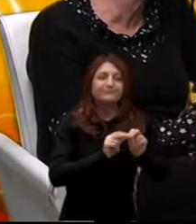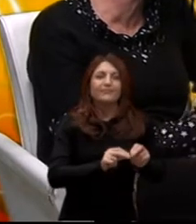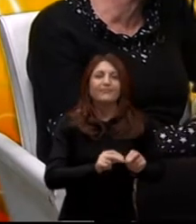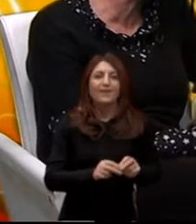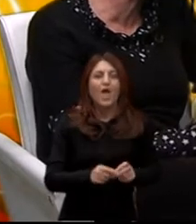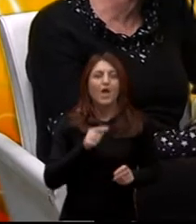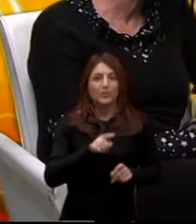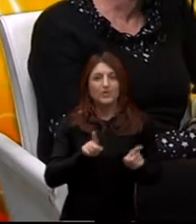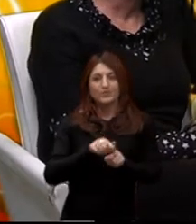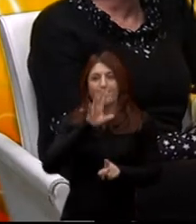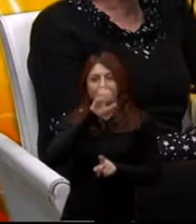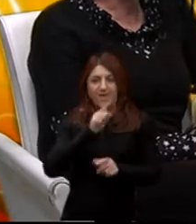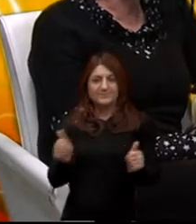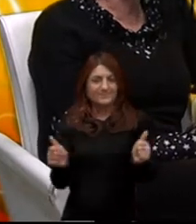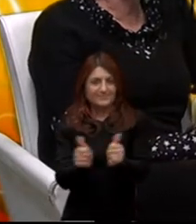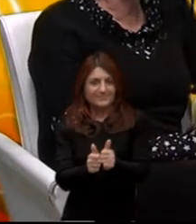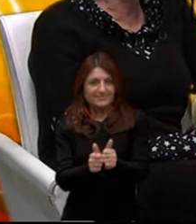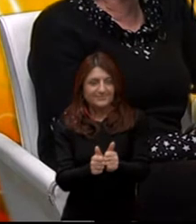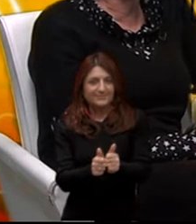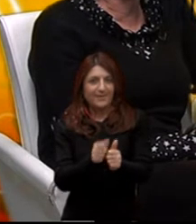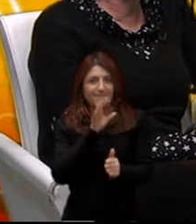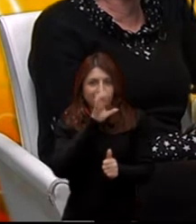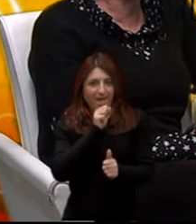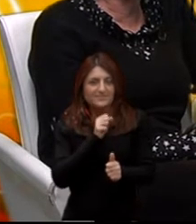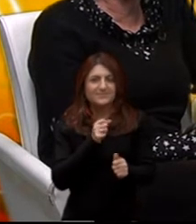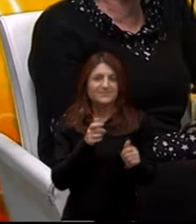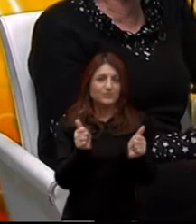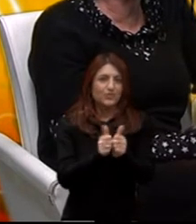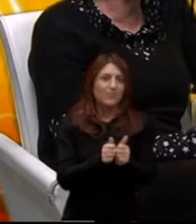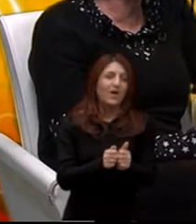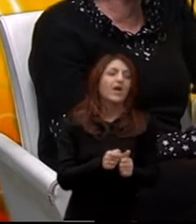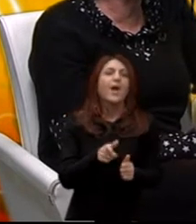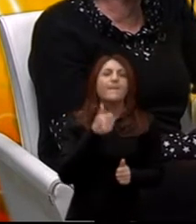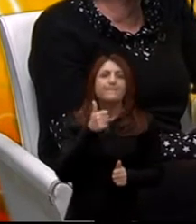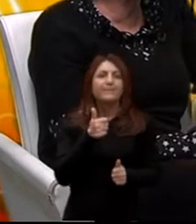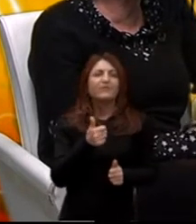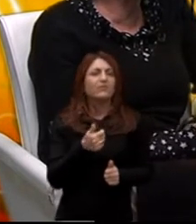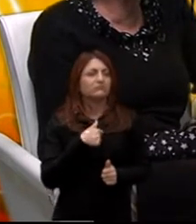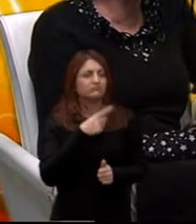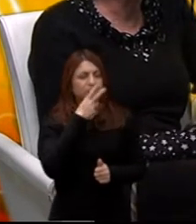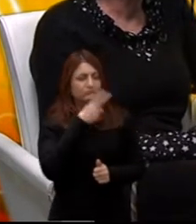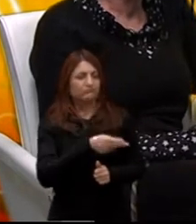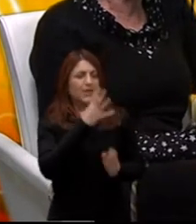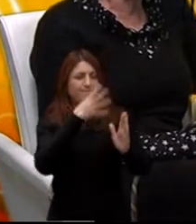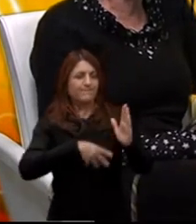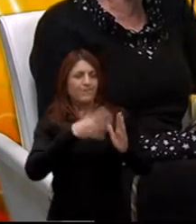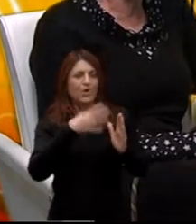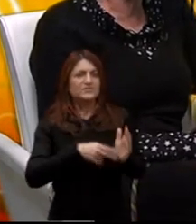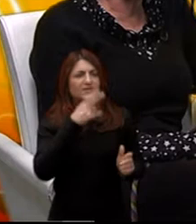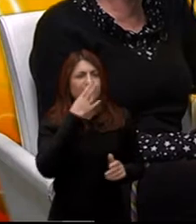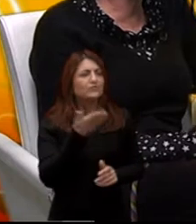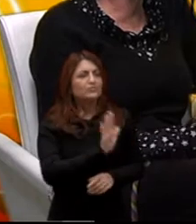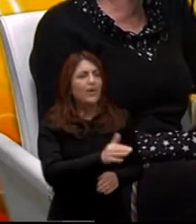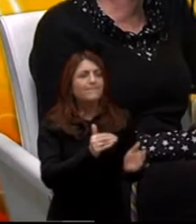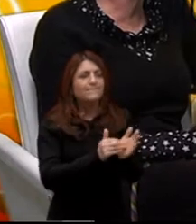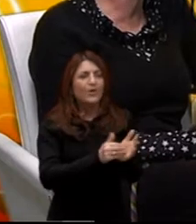tako sudjeluje PAS. Dakle, i provodimo naravno prvu inicijalnu procjenu gdje gledamo koje su